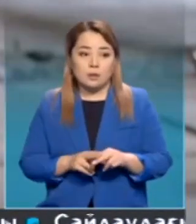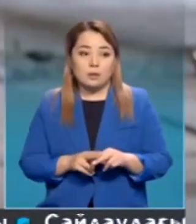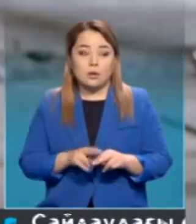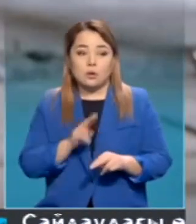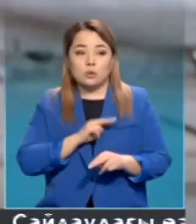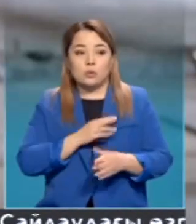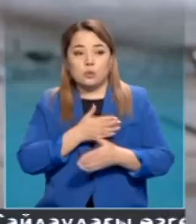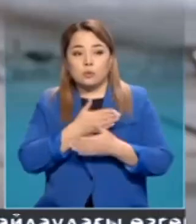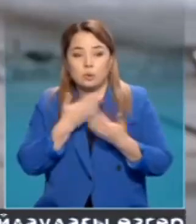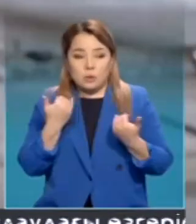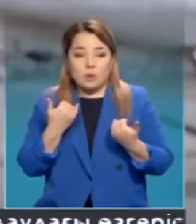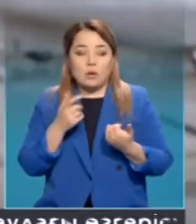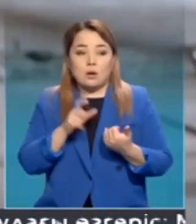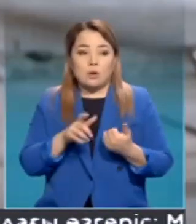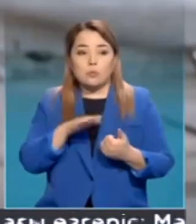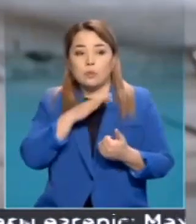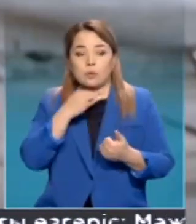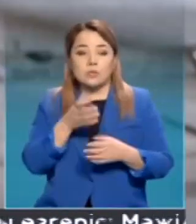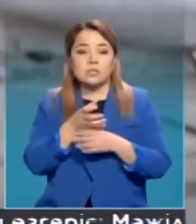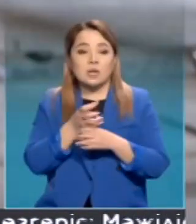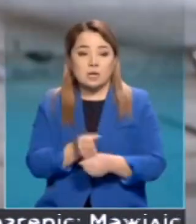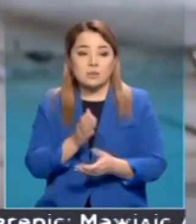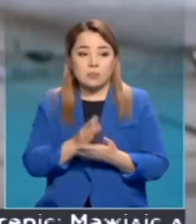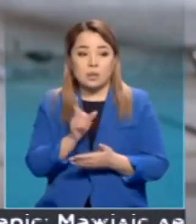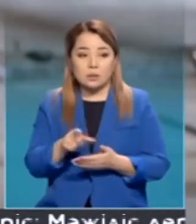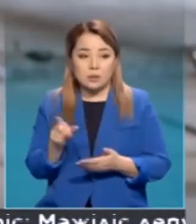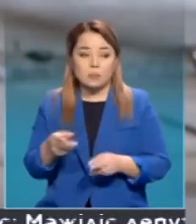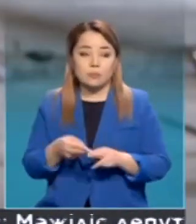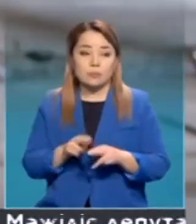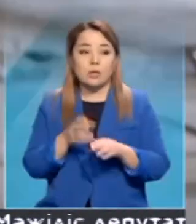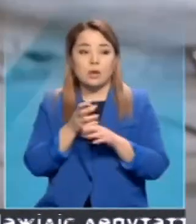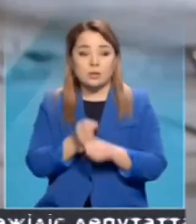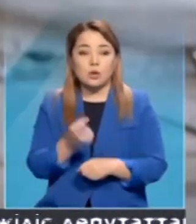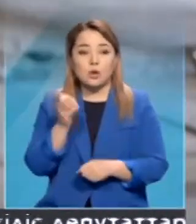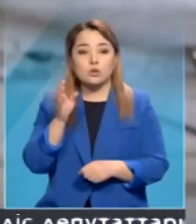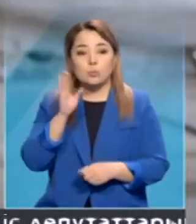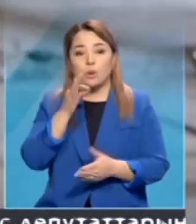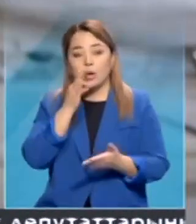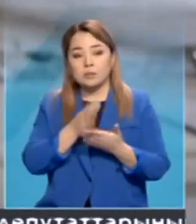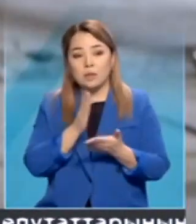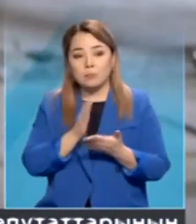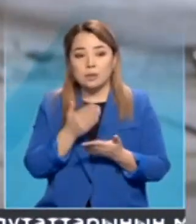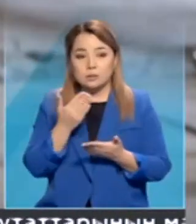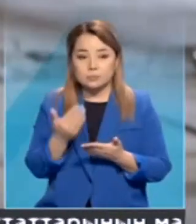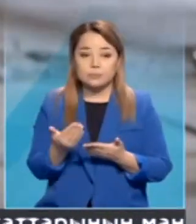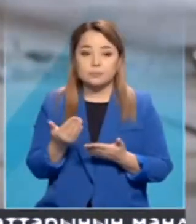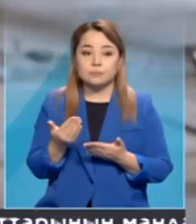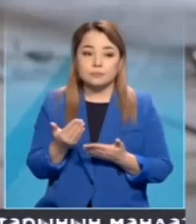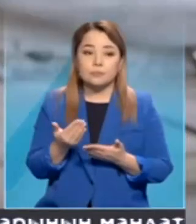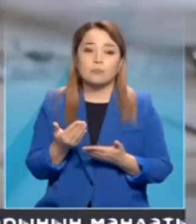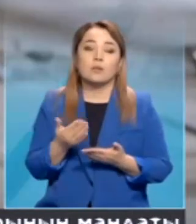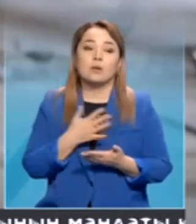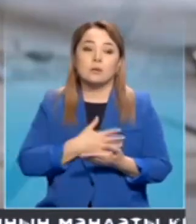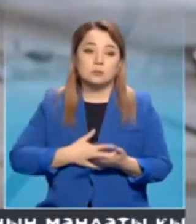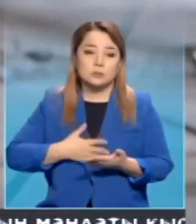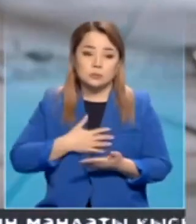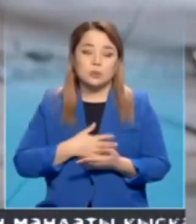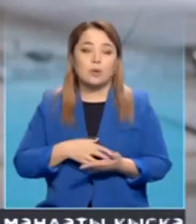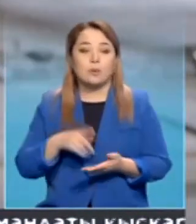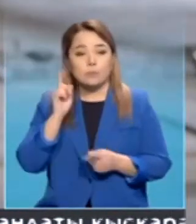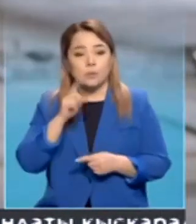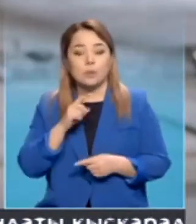Жұмыс болмай қалып жатыр. Адамдар көп, адамдар сокращение кетіп жатыр. Енді сокращение тағы да болады деп жатыр. Біздерге өте қиын болайын